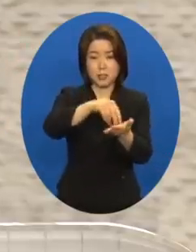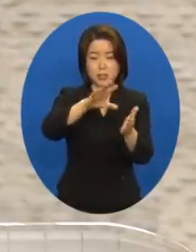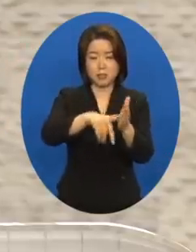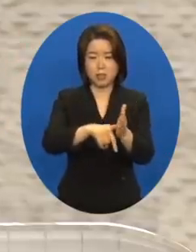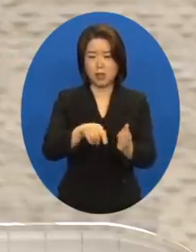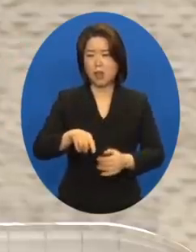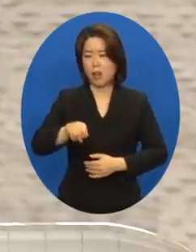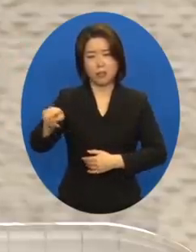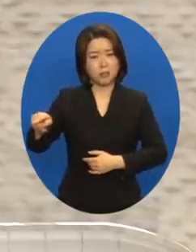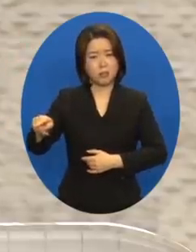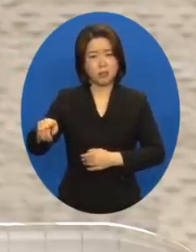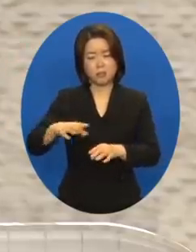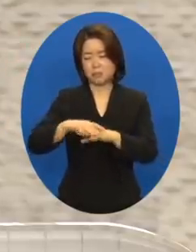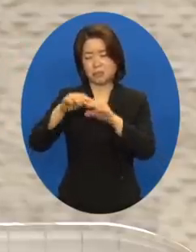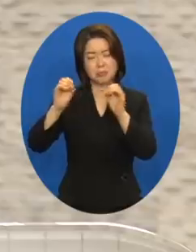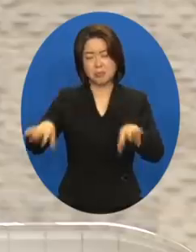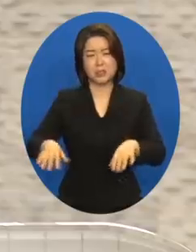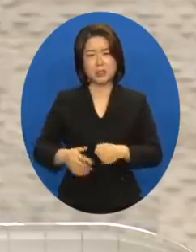소용없습니다